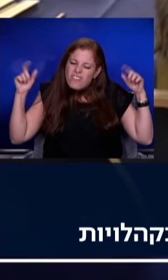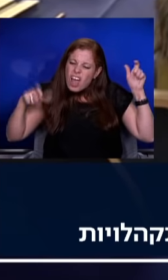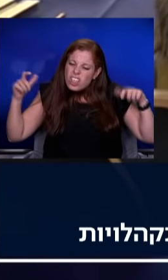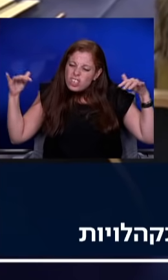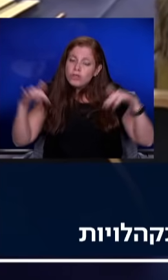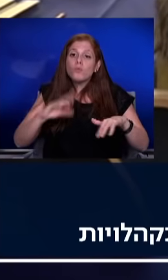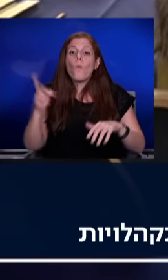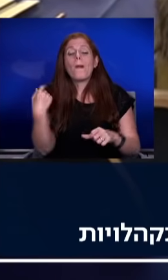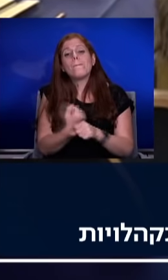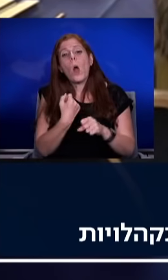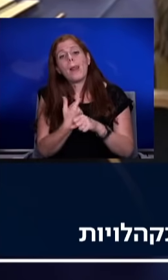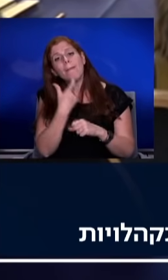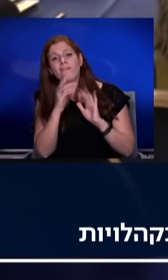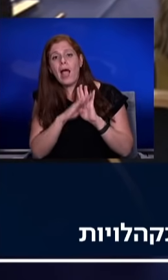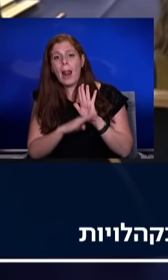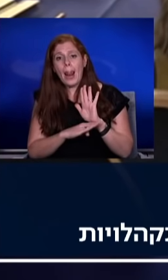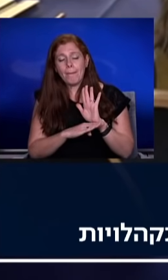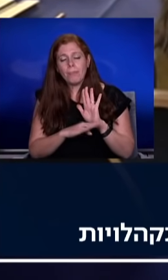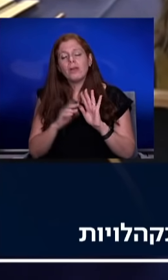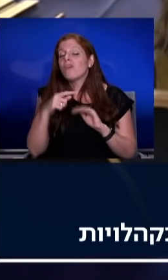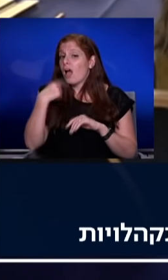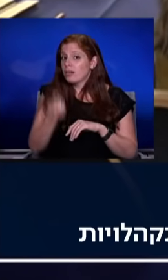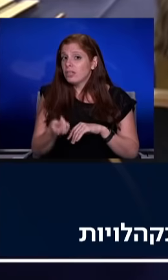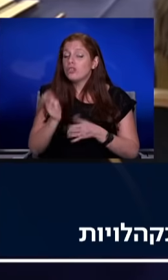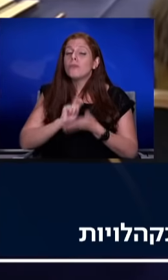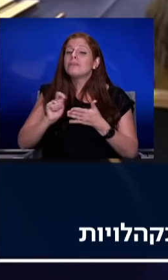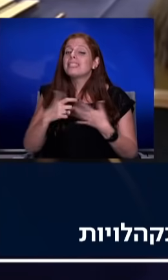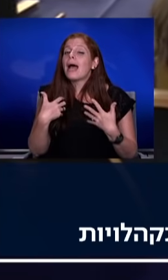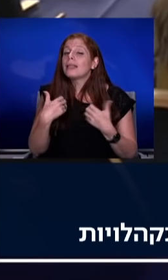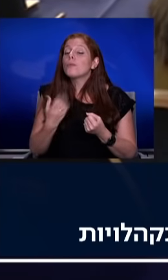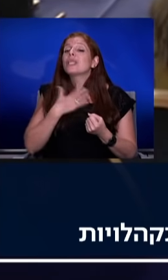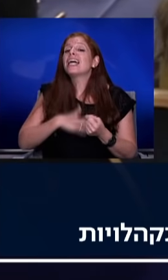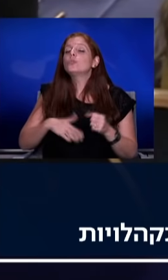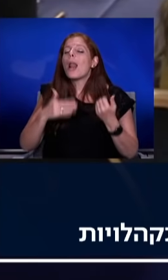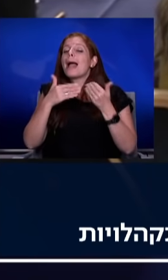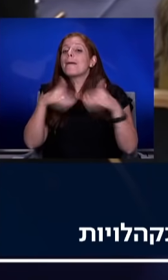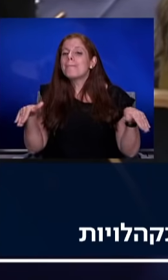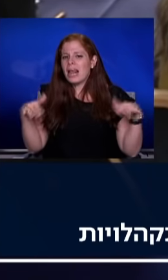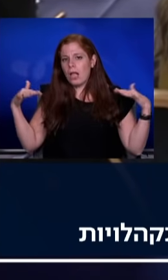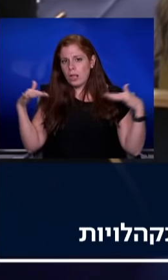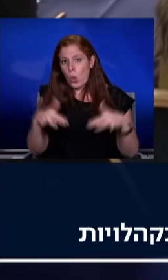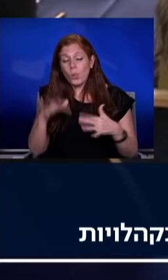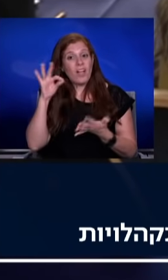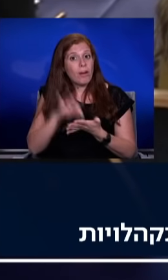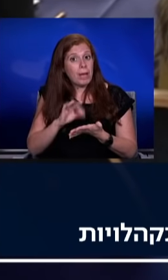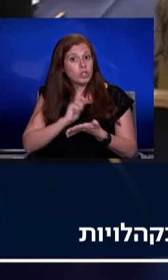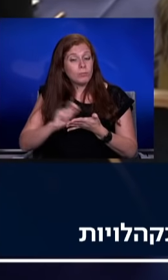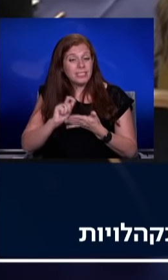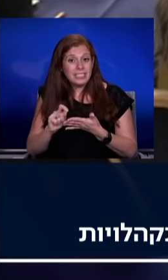פי הכללים, ורק נגיד הערה, במשרד הבריאות כאמור רצו להגביל את ההתקהלויות, אבל ברגע שמשרד האוצר אמר שאין פיצויים, משרד הבריאות